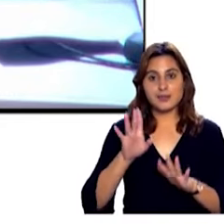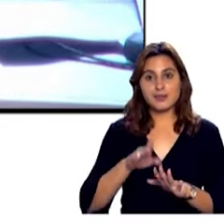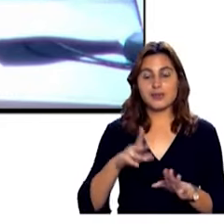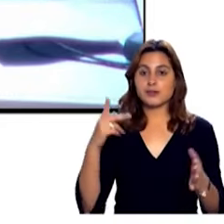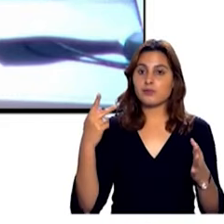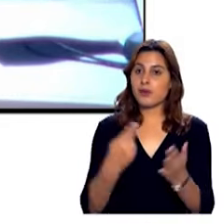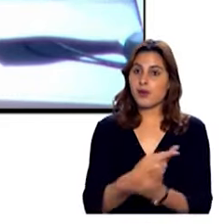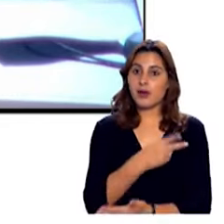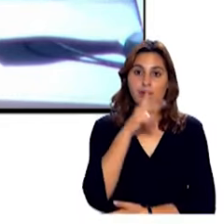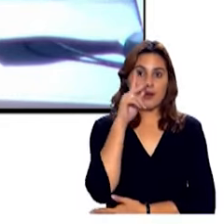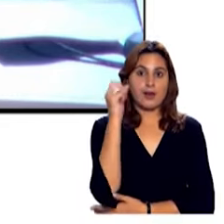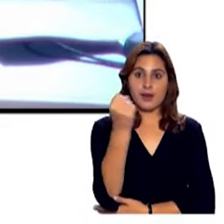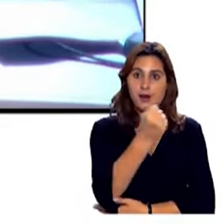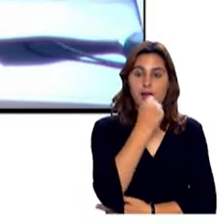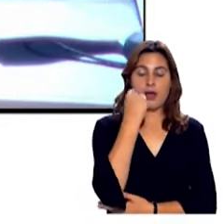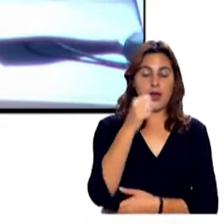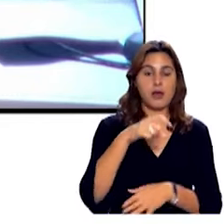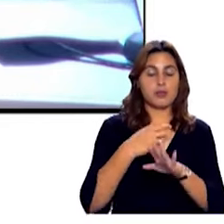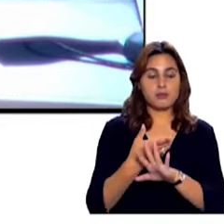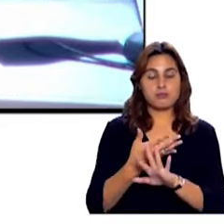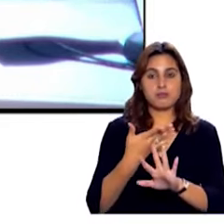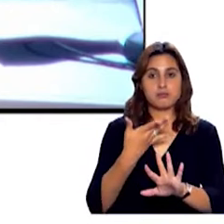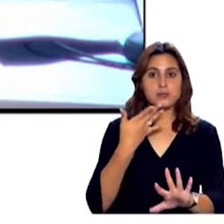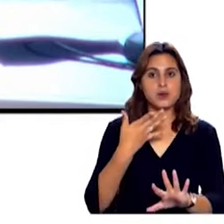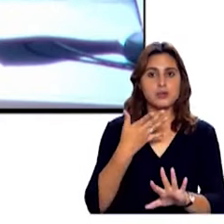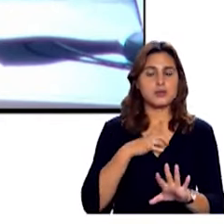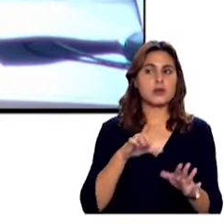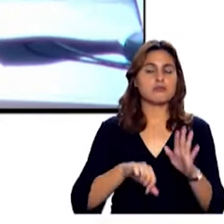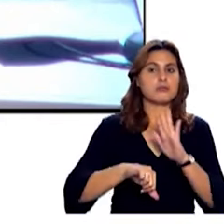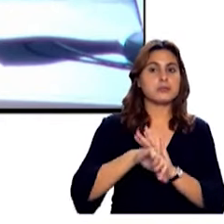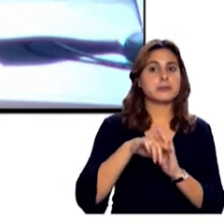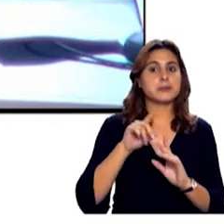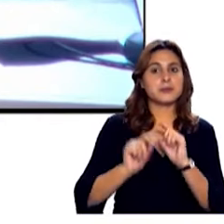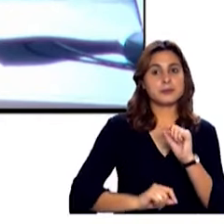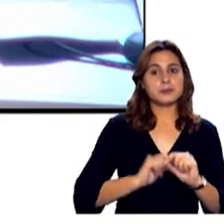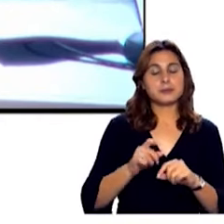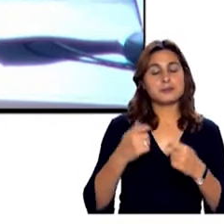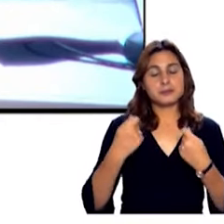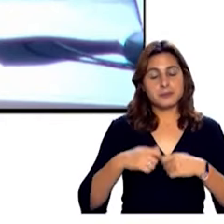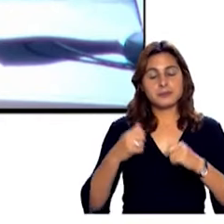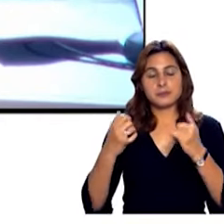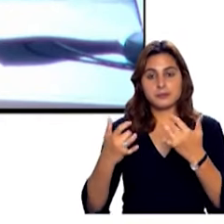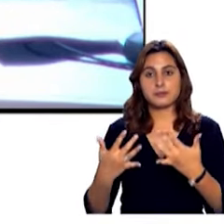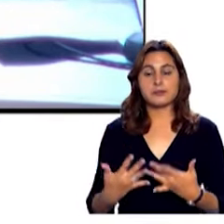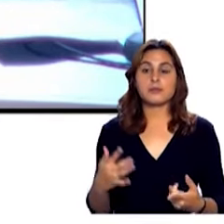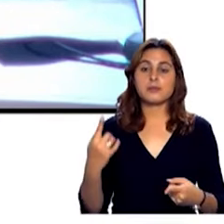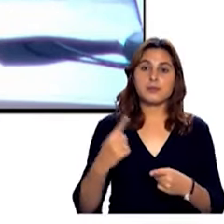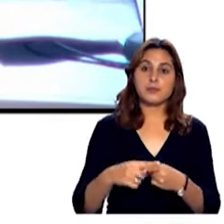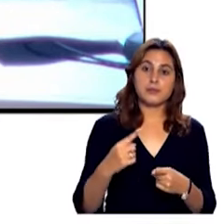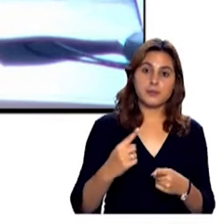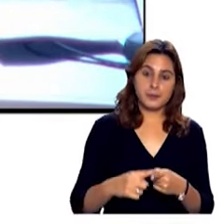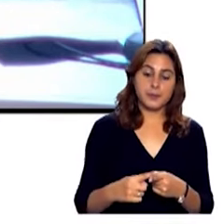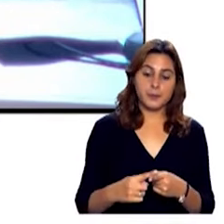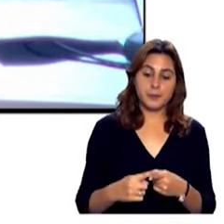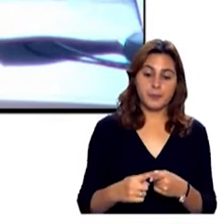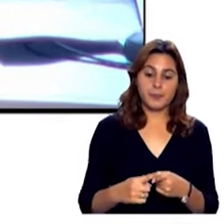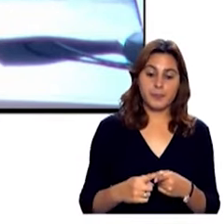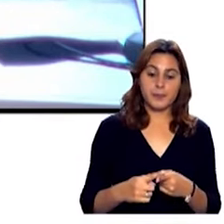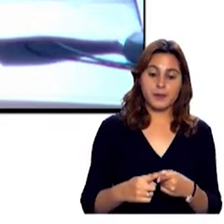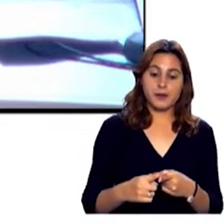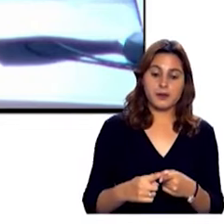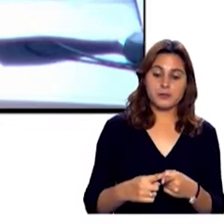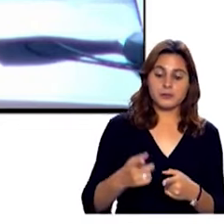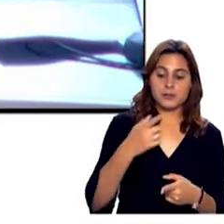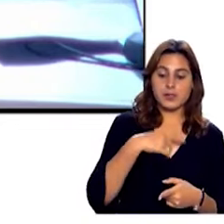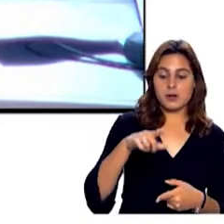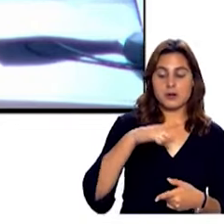expliquer le distinguishing Il faut expliquer pourquoi nous ne sommes pas exactement dans la même position ça n'A Rien